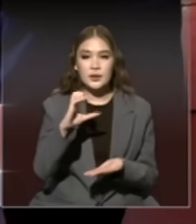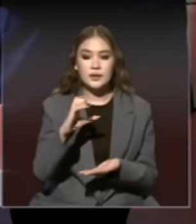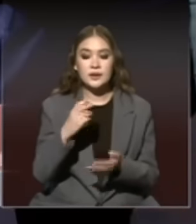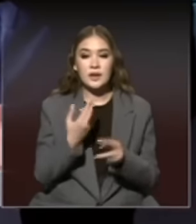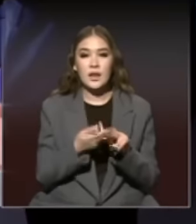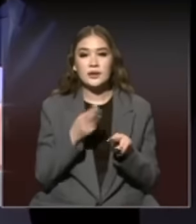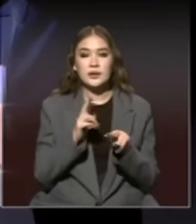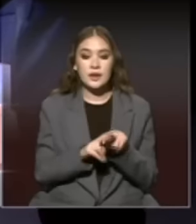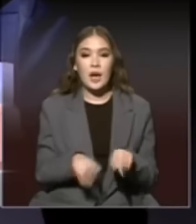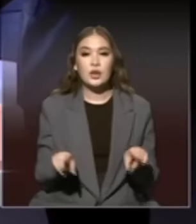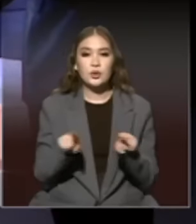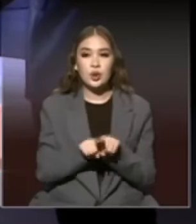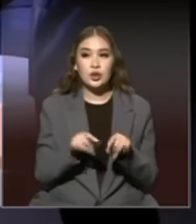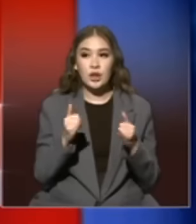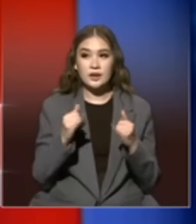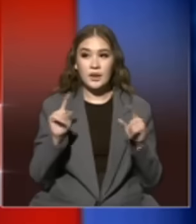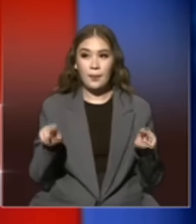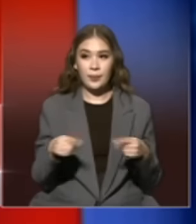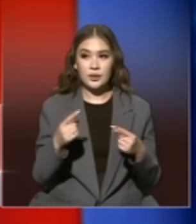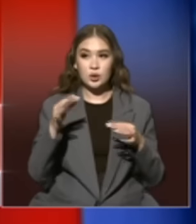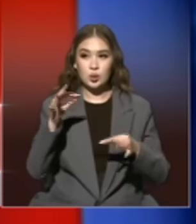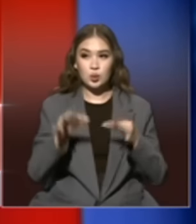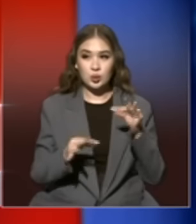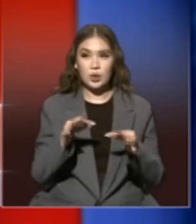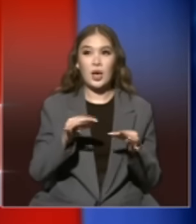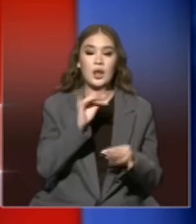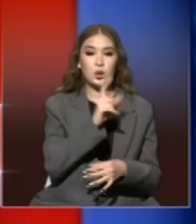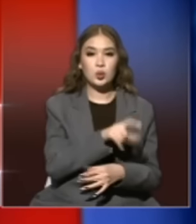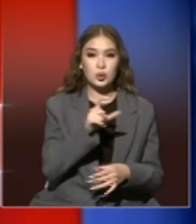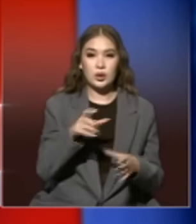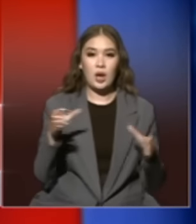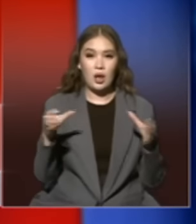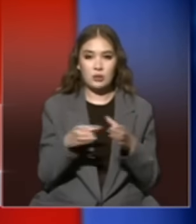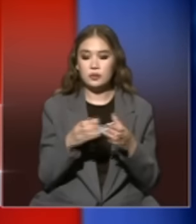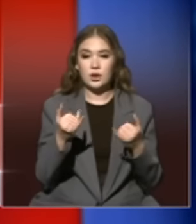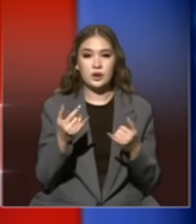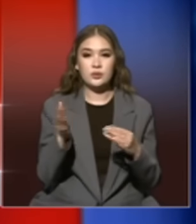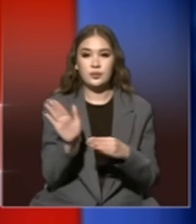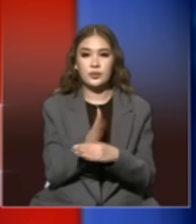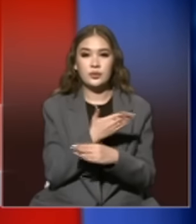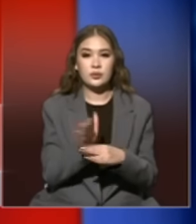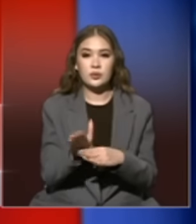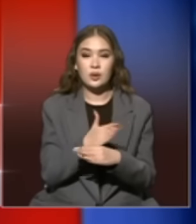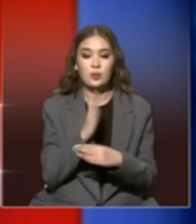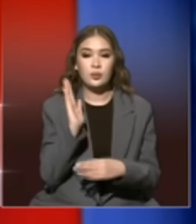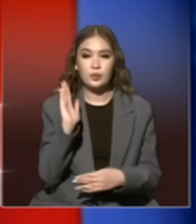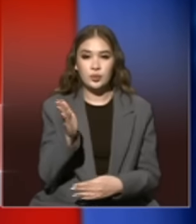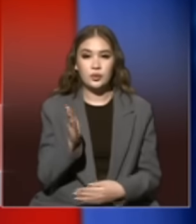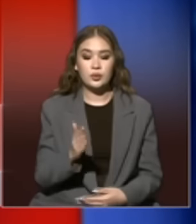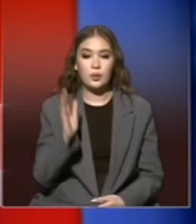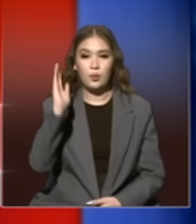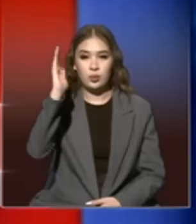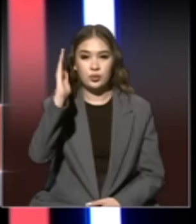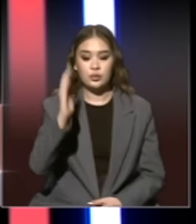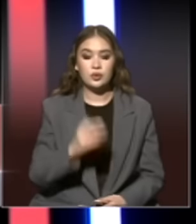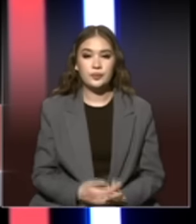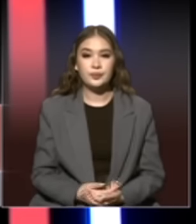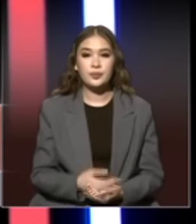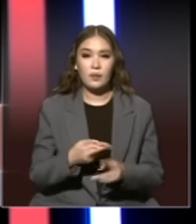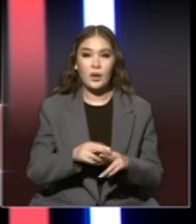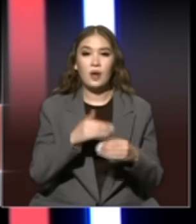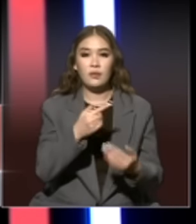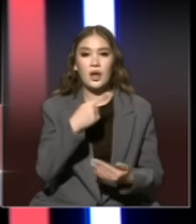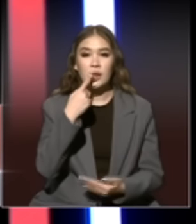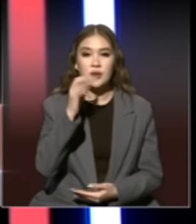қазір бірігіп қарайтын болса алқабилермен, енді ол норманы алып тастайды, бөлек қарайтын қылып. Жаңа Гүлмира ханым жақсы бір пікір білдірді ғой. Бізде